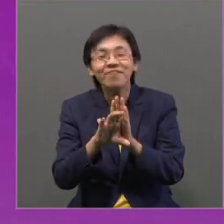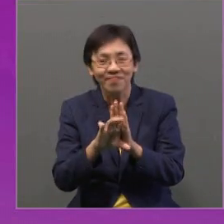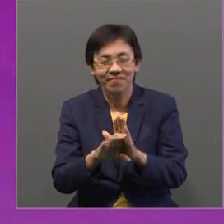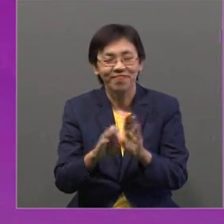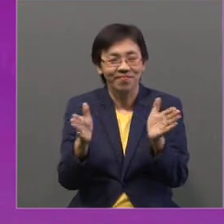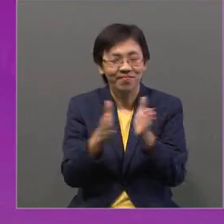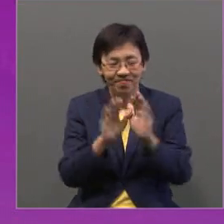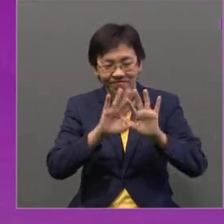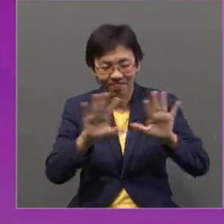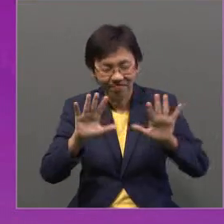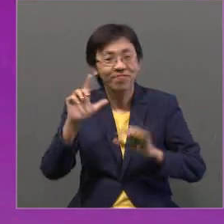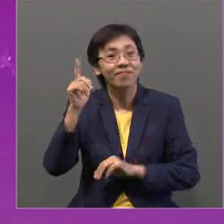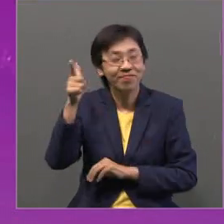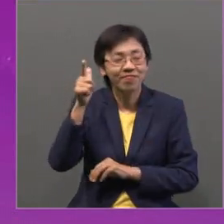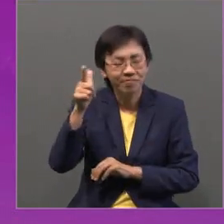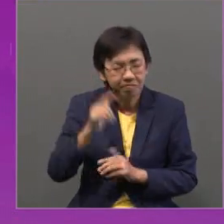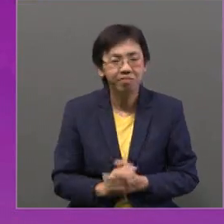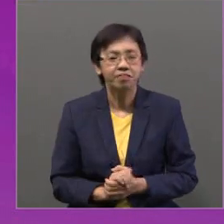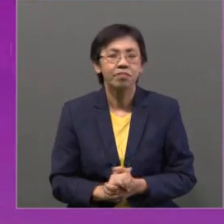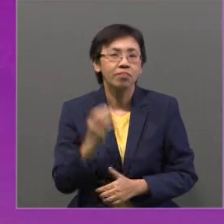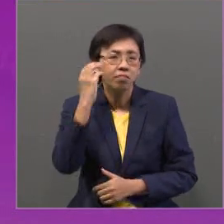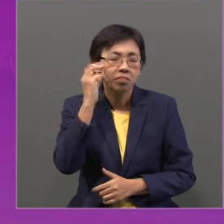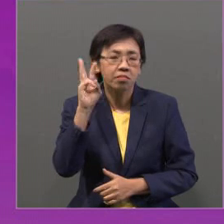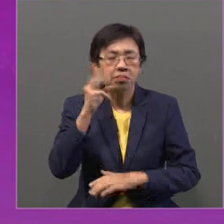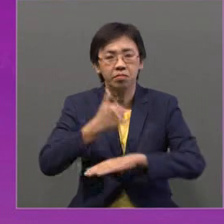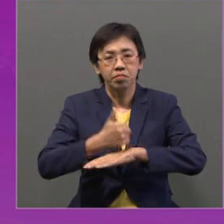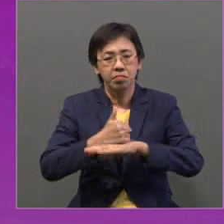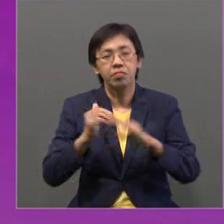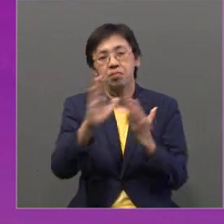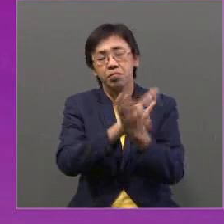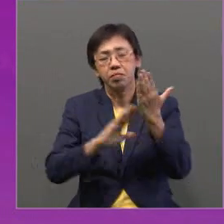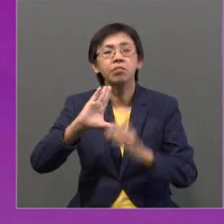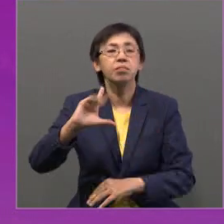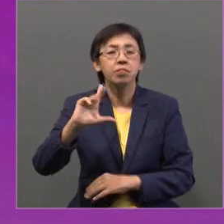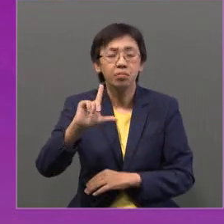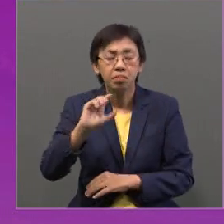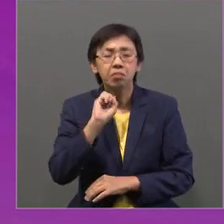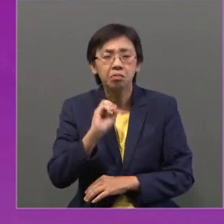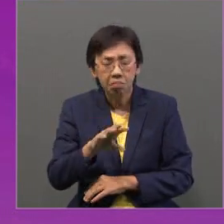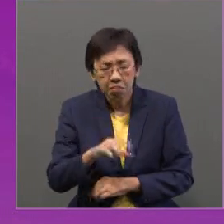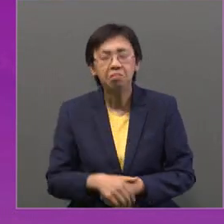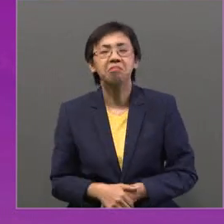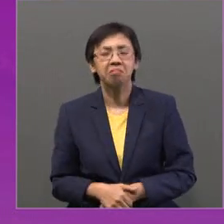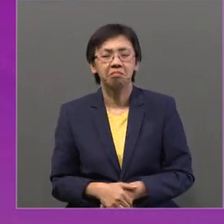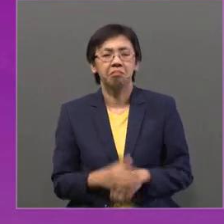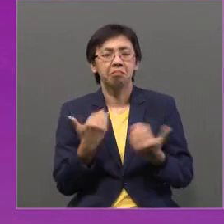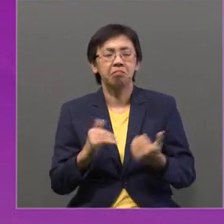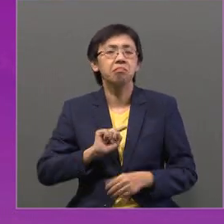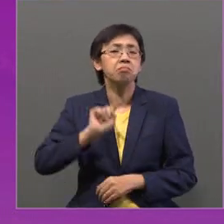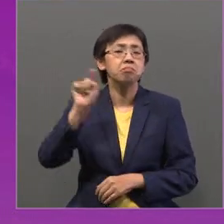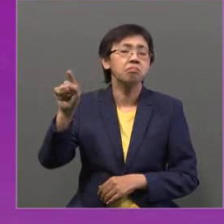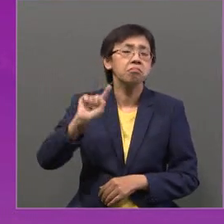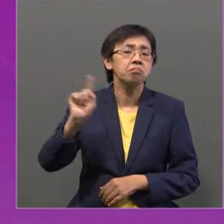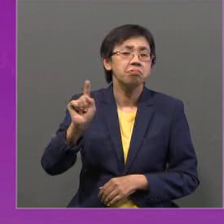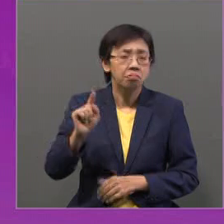คุณทักษิณที่ฮ่องกงด้วยก็ได้รับการยืนยันจากคุณวราวุธศิลปะอาชาหัวหน้าพรรคชาติไทยพัฒนานะครับที่ท่านก็บอกนะครับว่าการไปครั้งนี้